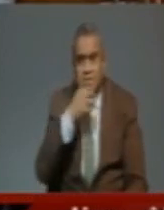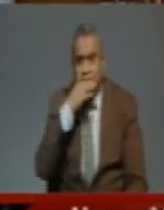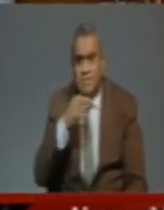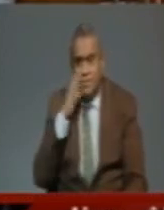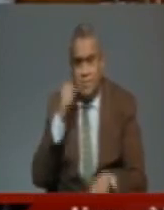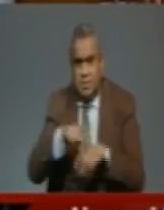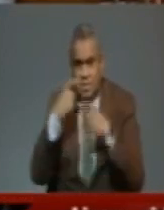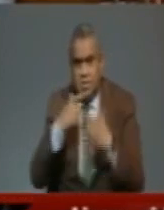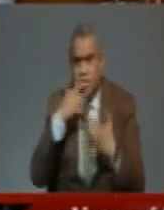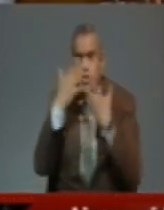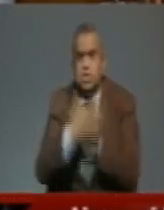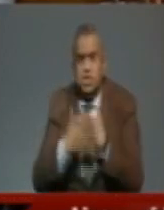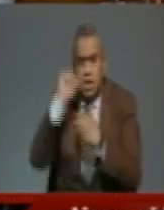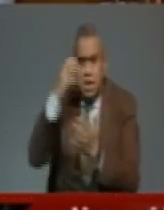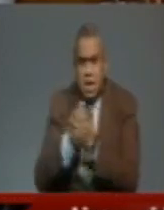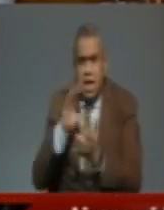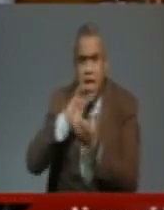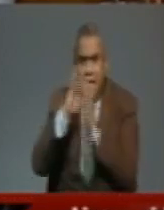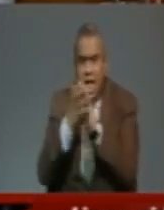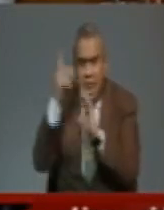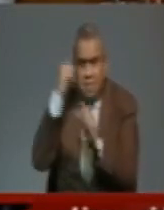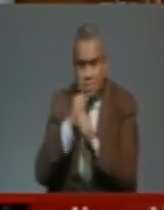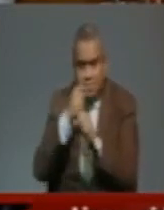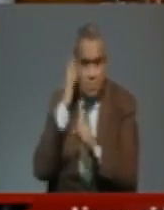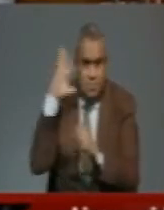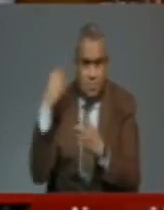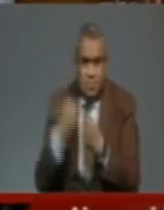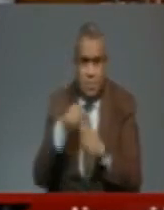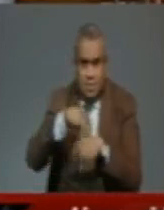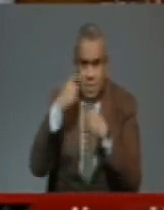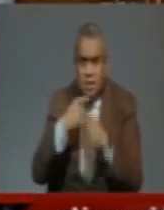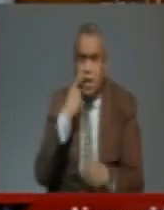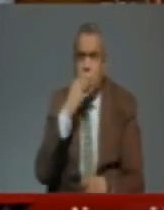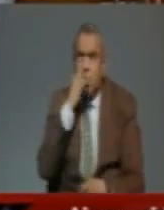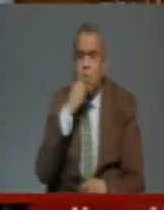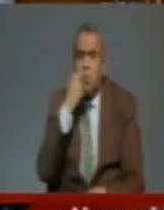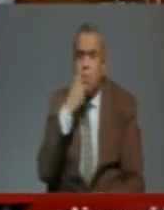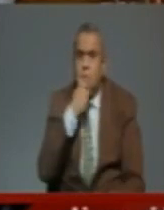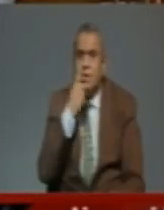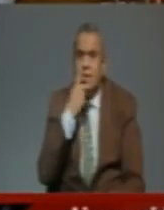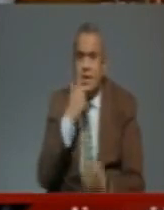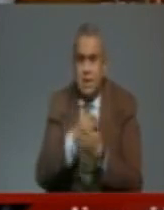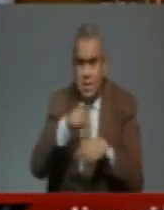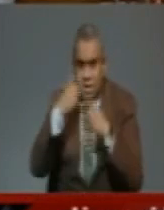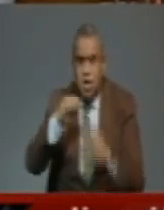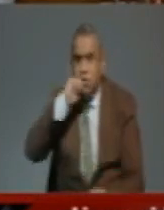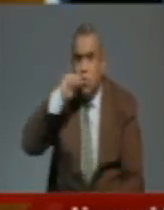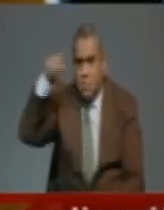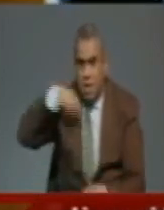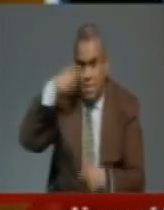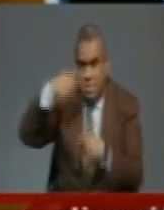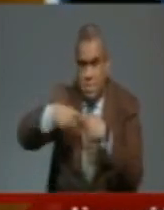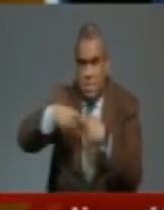يورو جيت اللي موجودة معانا في تحالف يورو جيت وهابا جلويد وكنت شيب اللي موجود معانا في مينا دمياط، قال مش